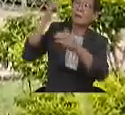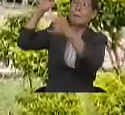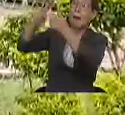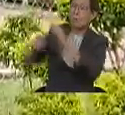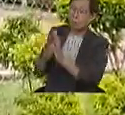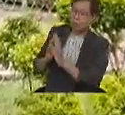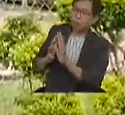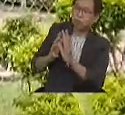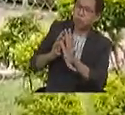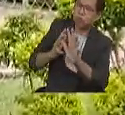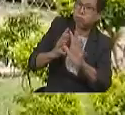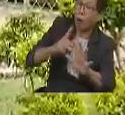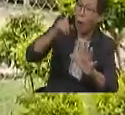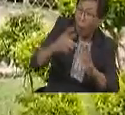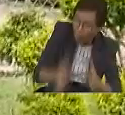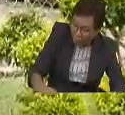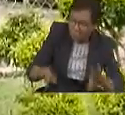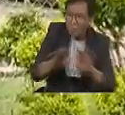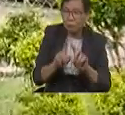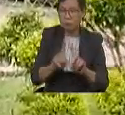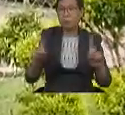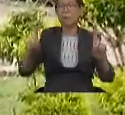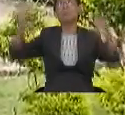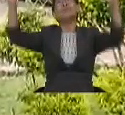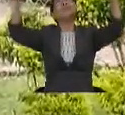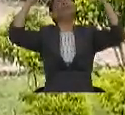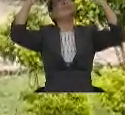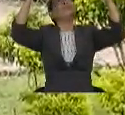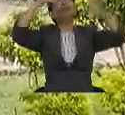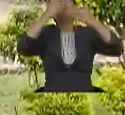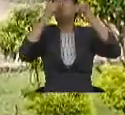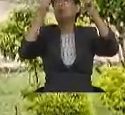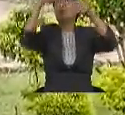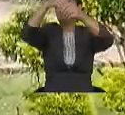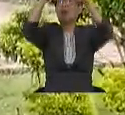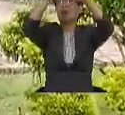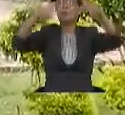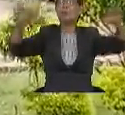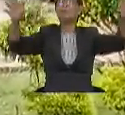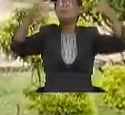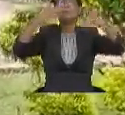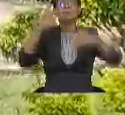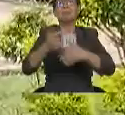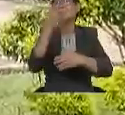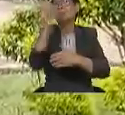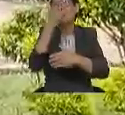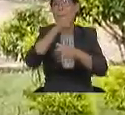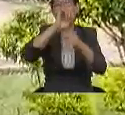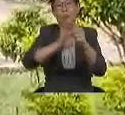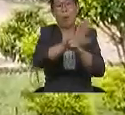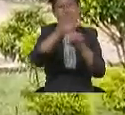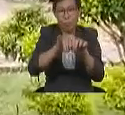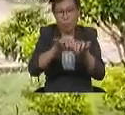penjarakan physical selain aliran udara yang baik dalam dewan bagi meminimumkan resiko penularan